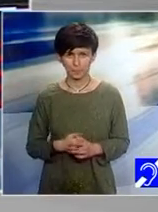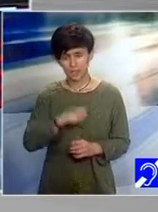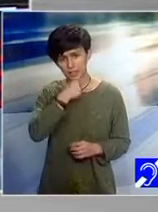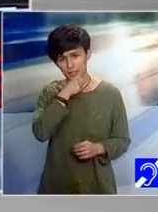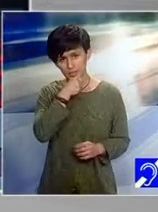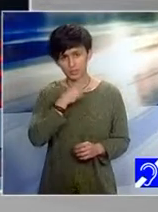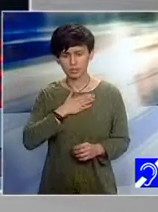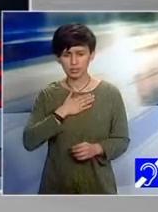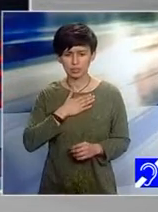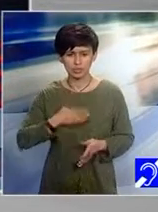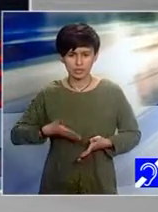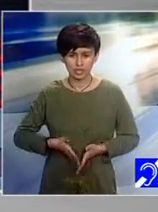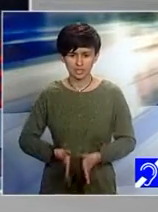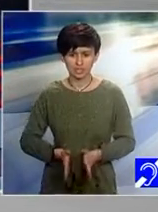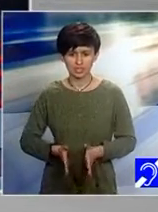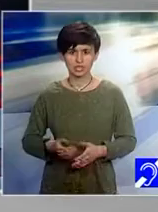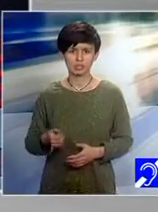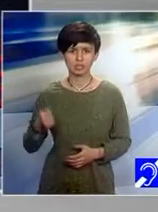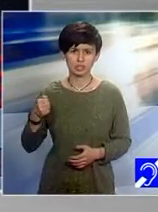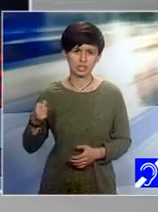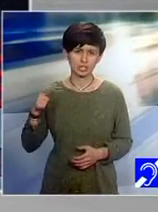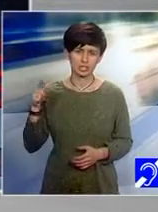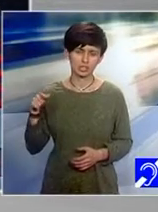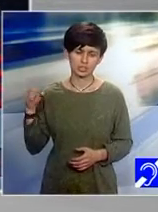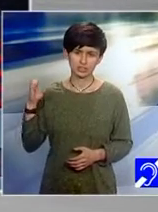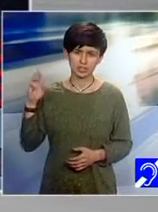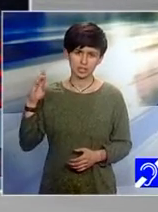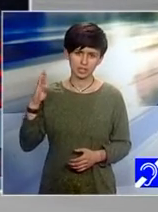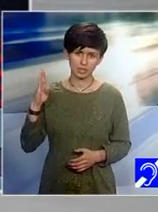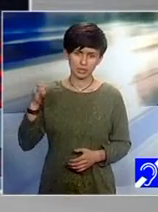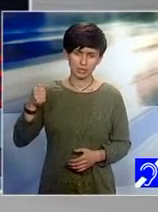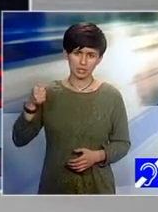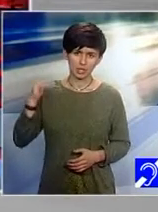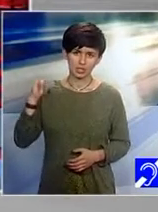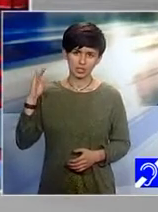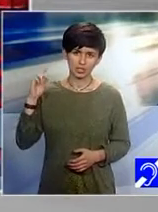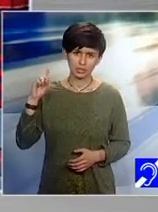în Azerbaijan. Azerbaijan care până la ora actuală este o țară